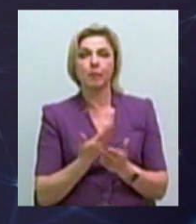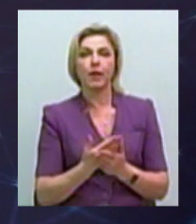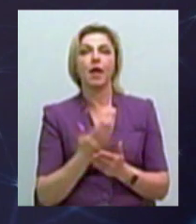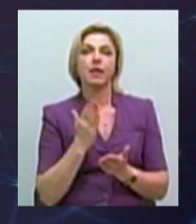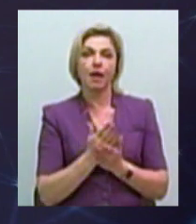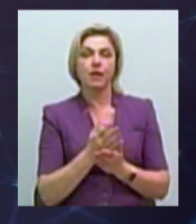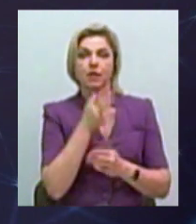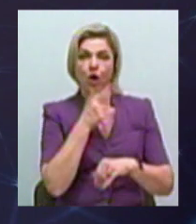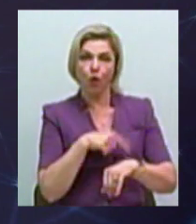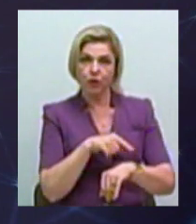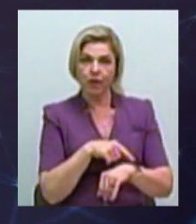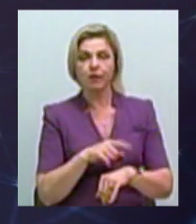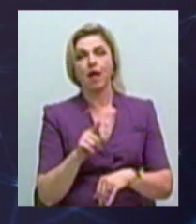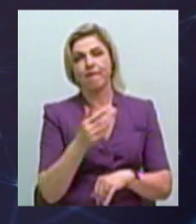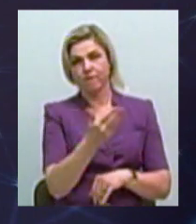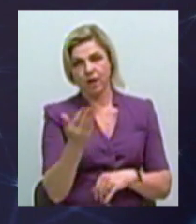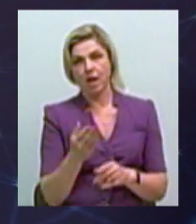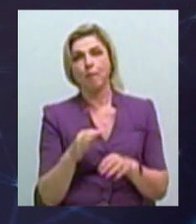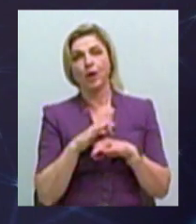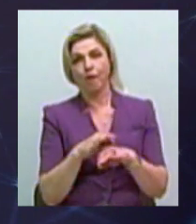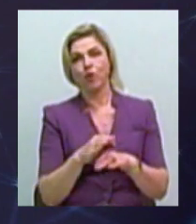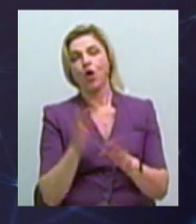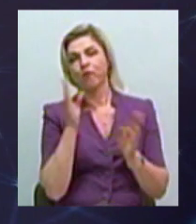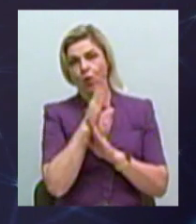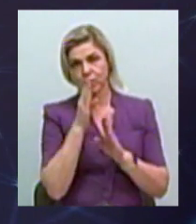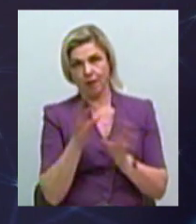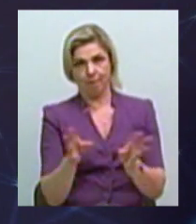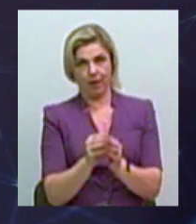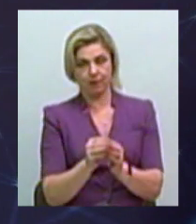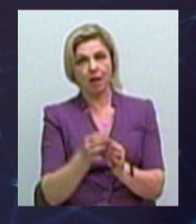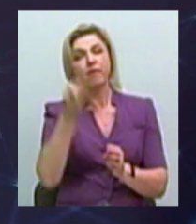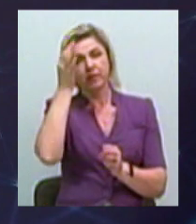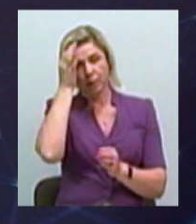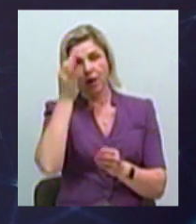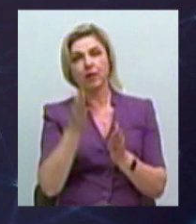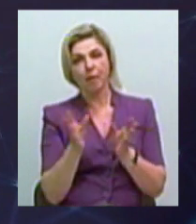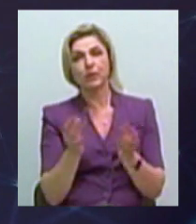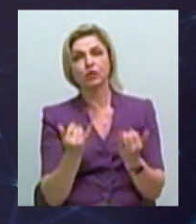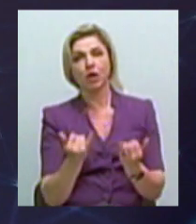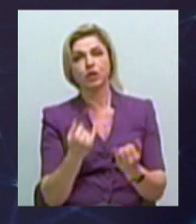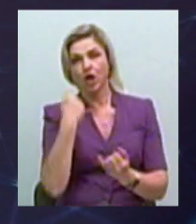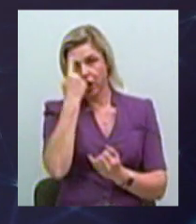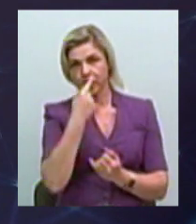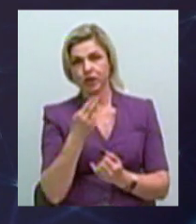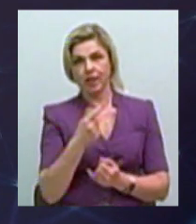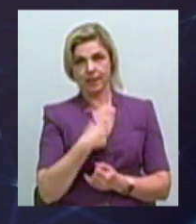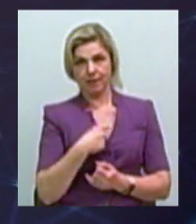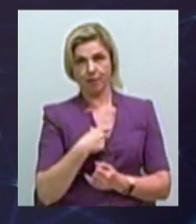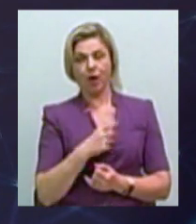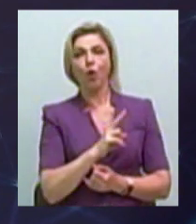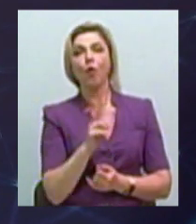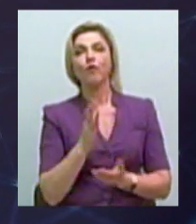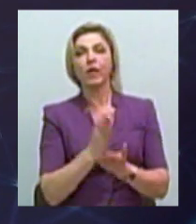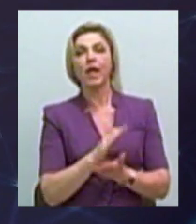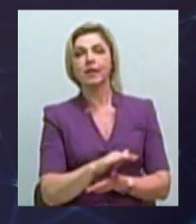декілька годин, які ви проводите на свіжому повітрі разом. Пригадайте, будь ласка, зараз особисто для себе кожен, у кого є